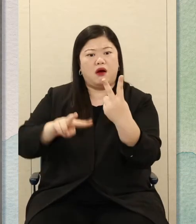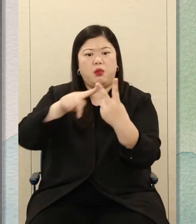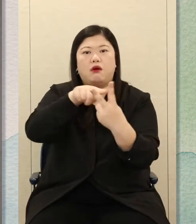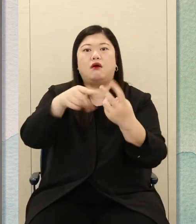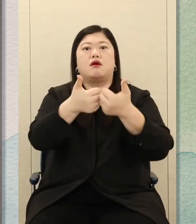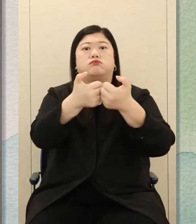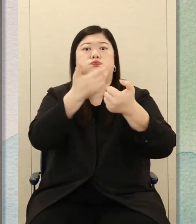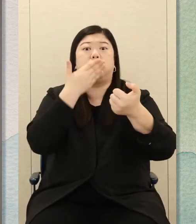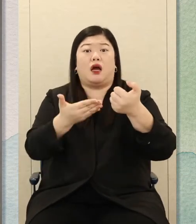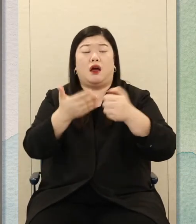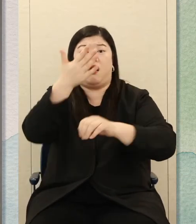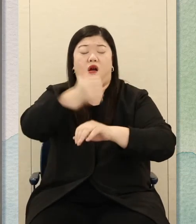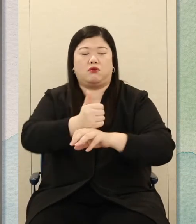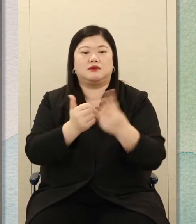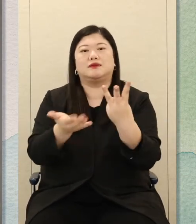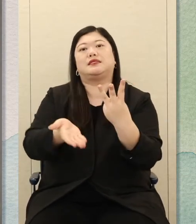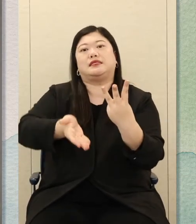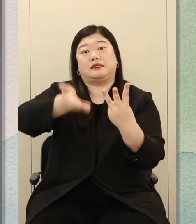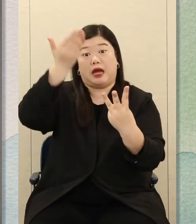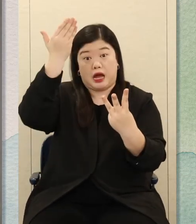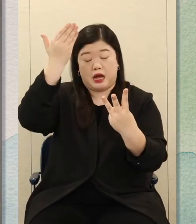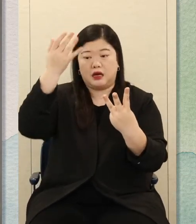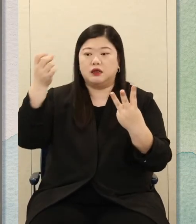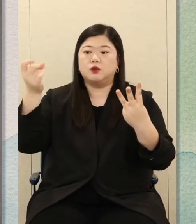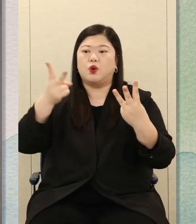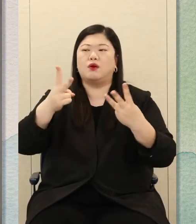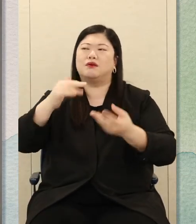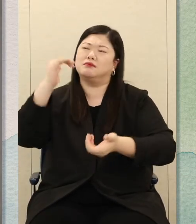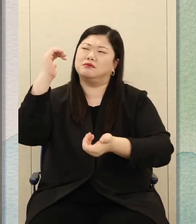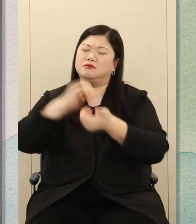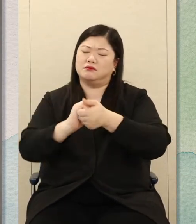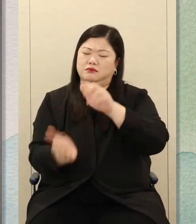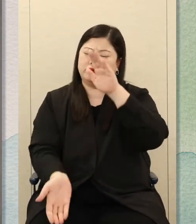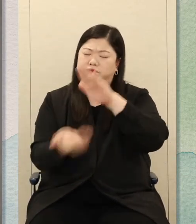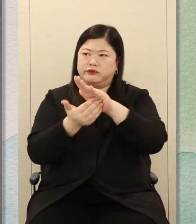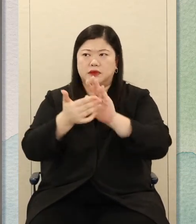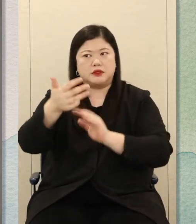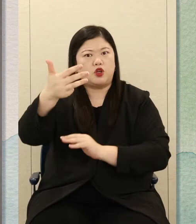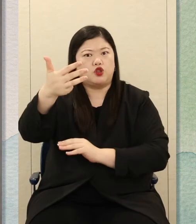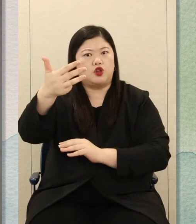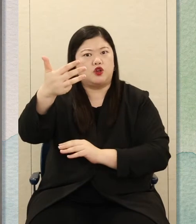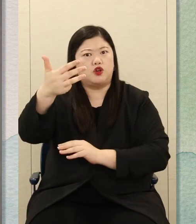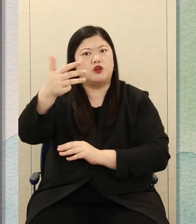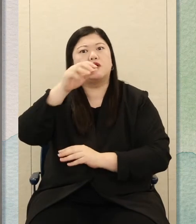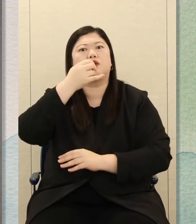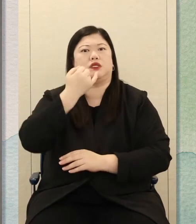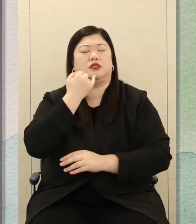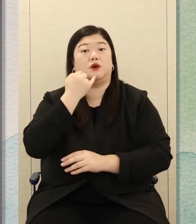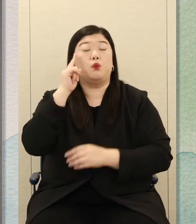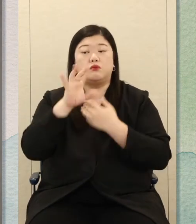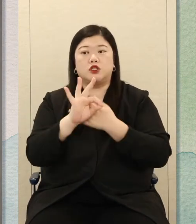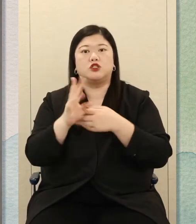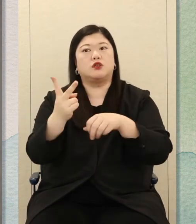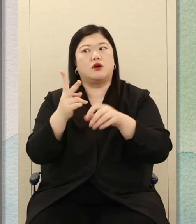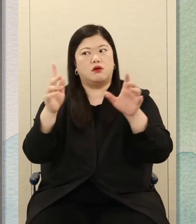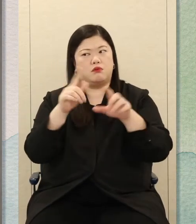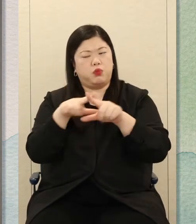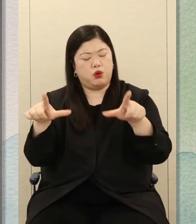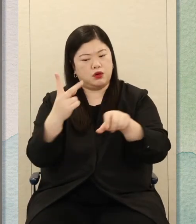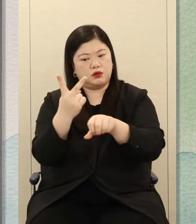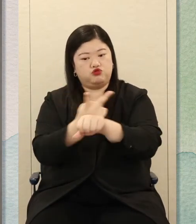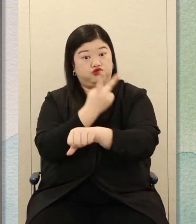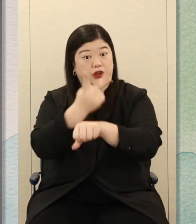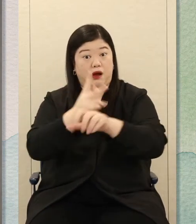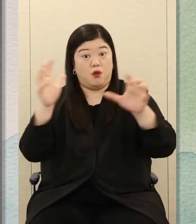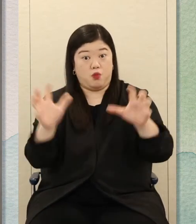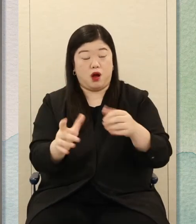좋고요. 성격에 따라서 8명 정도가 한계예요. 왜 8명이 한계냐면 대개 2시간 정도 모임을 합니다. 그럼